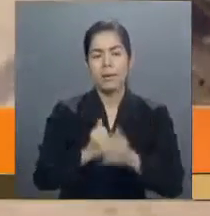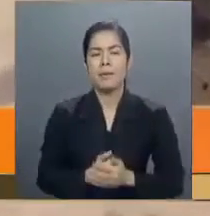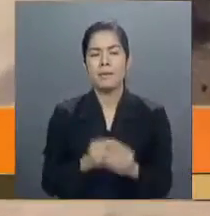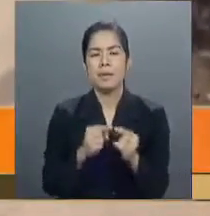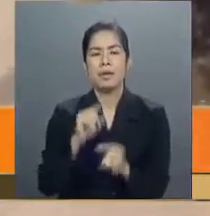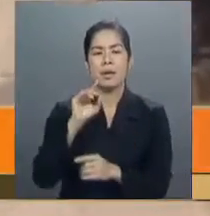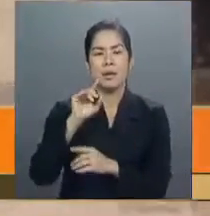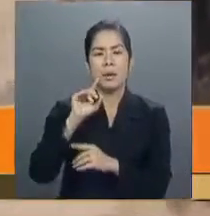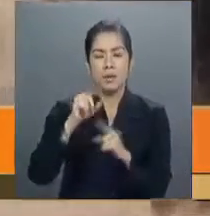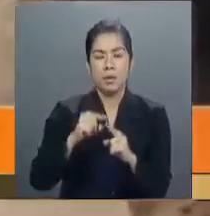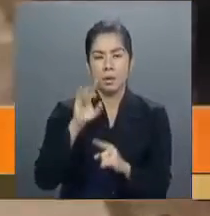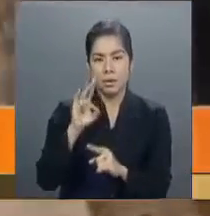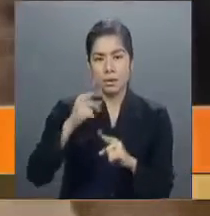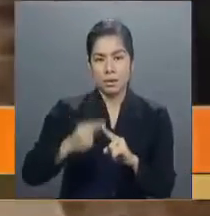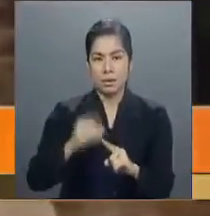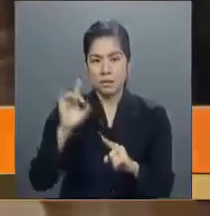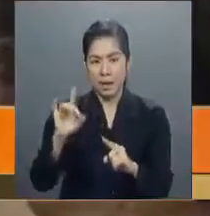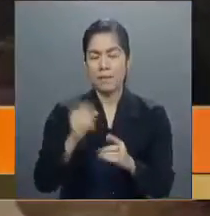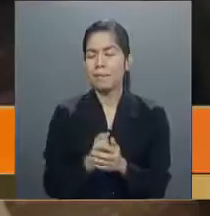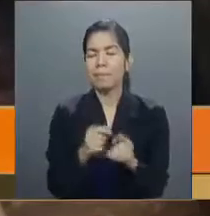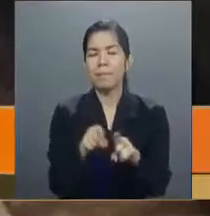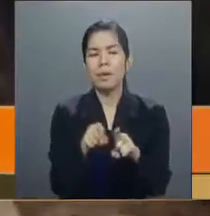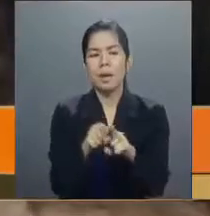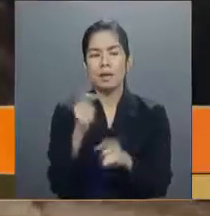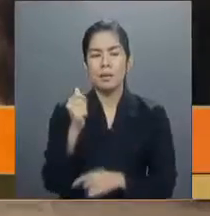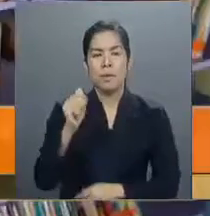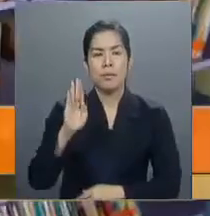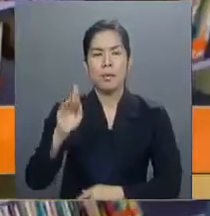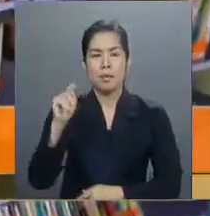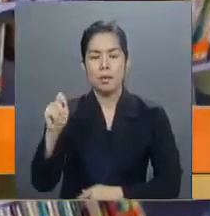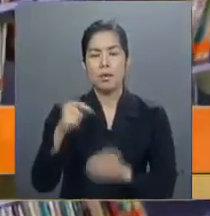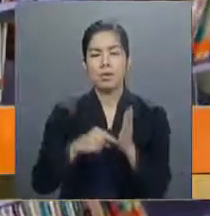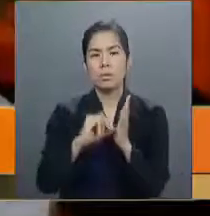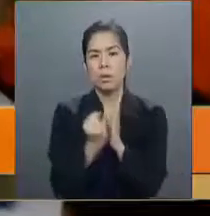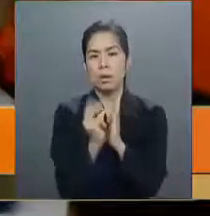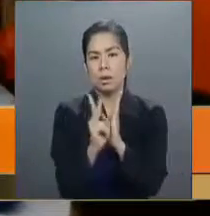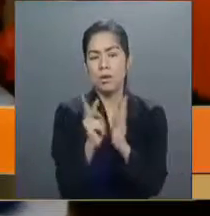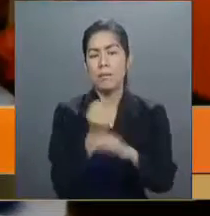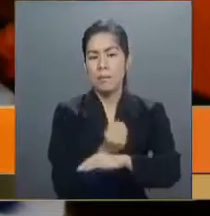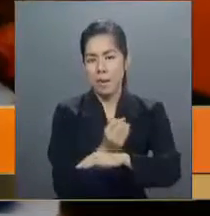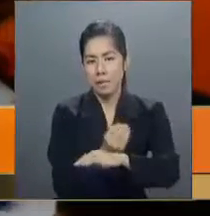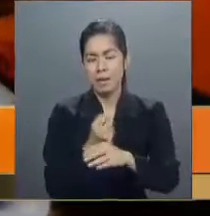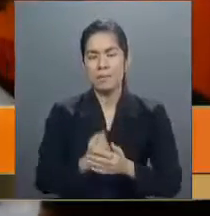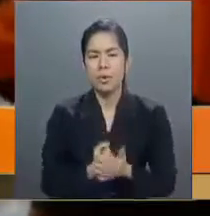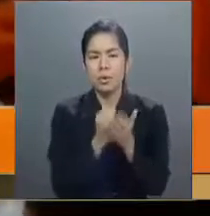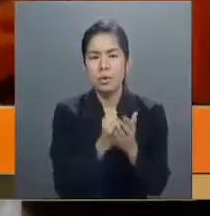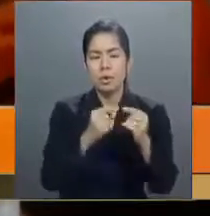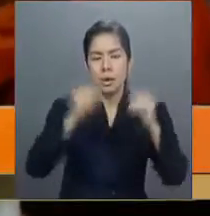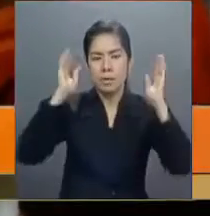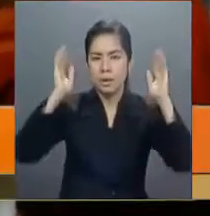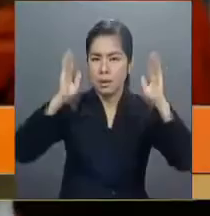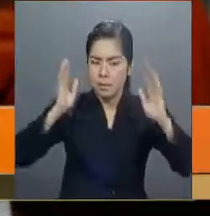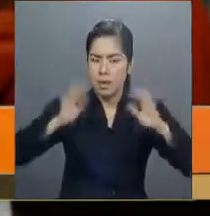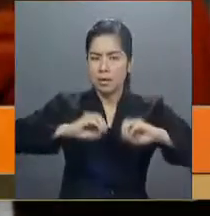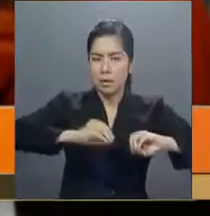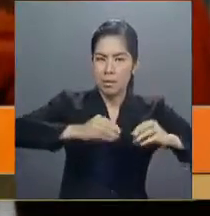ช่นเดียวกับฝ่ายปกครองจังหวัดกำแพงเพชรนะคะเร่งประชาสัมพันธ์การออกเสียงประชามติผ่านสื่อทุกชนิดทั้งวิทยุและห